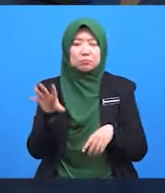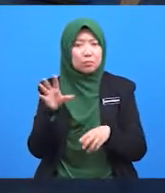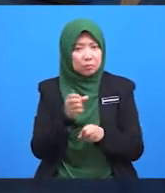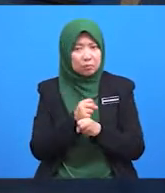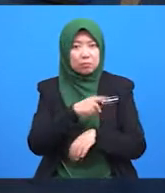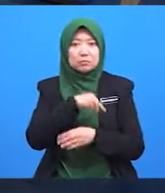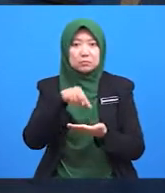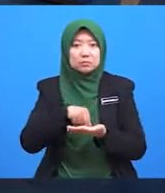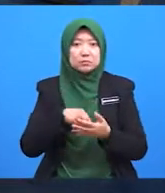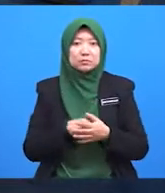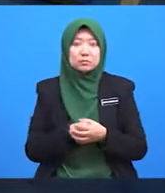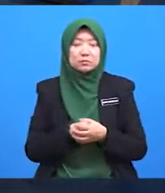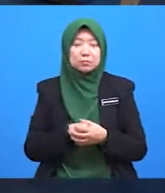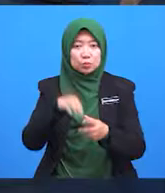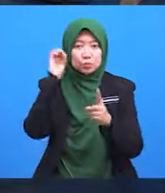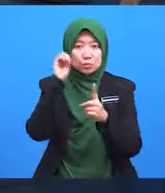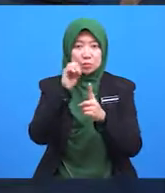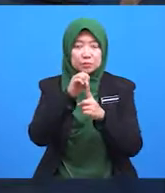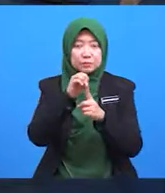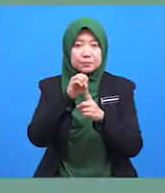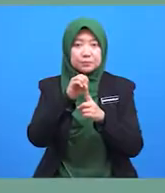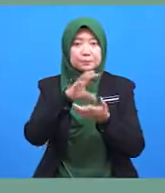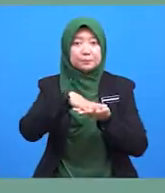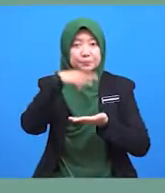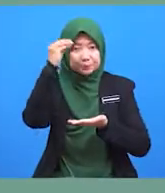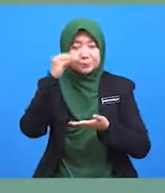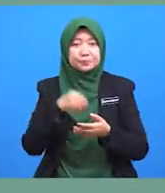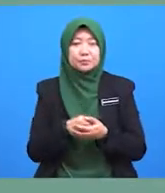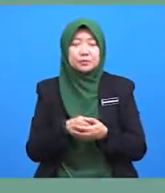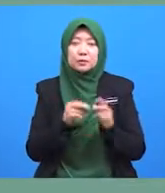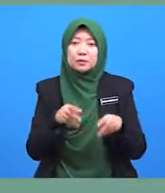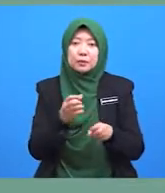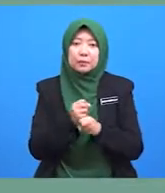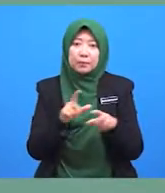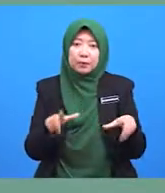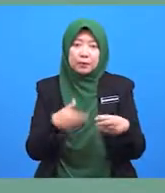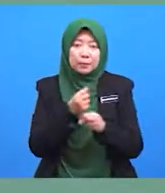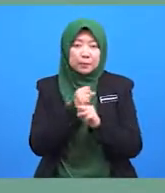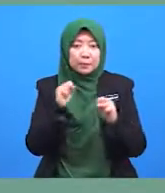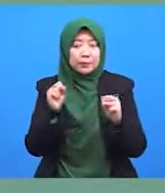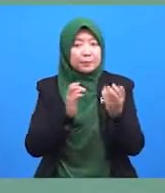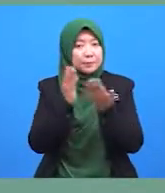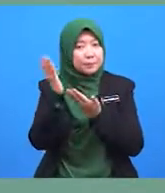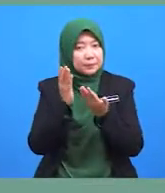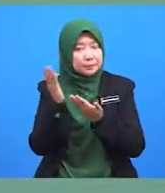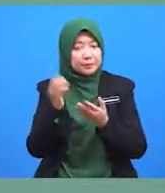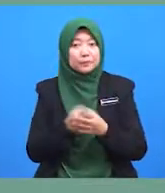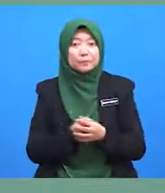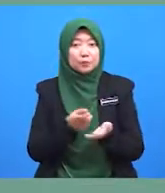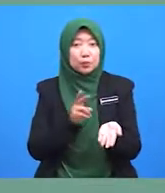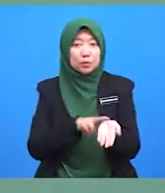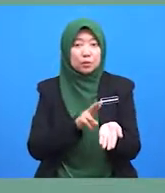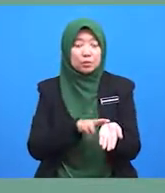ini. Objektif pembelajaran yang pertama, pelajar dapat melakukan persediaan